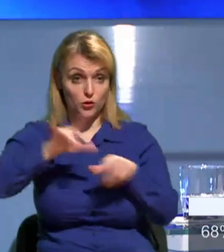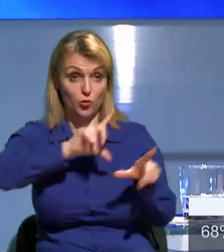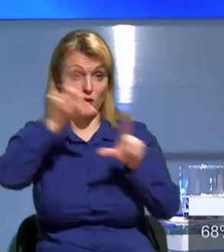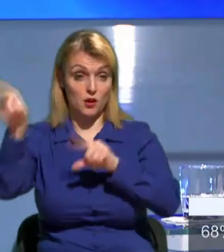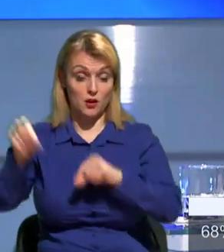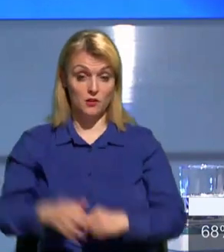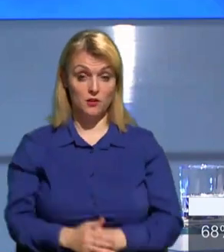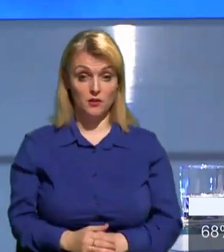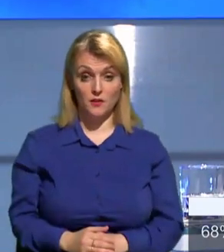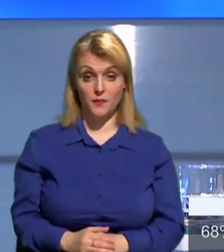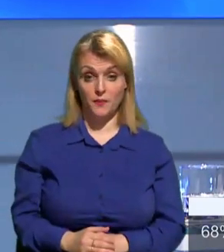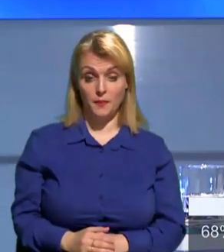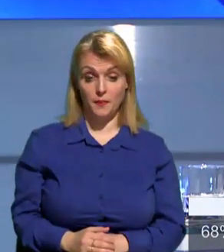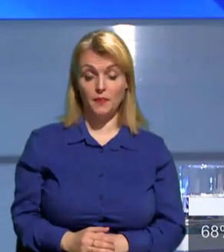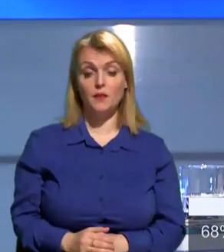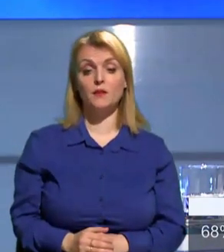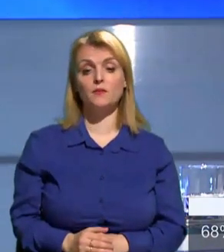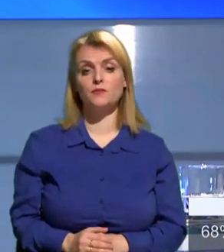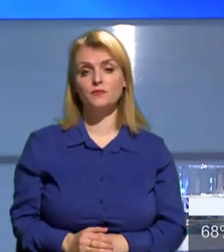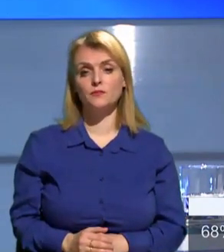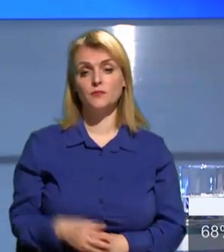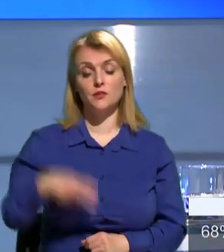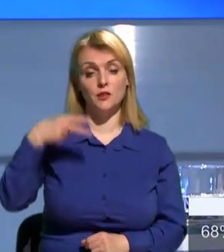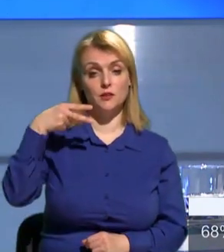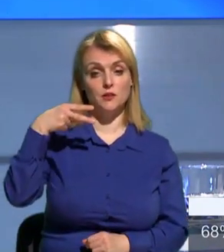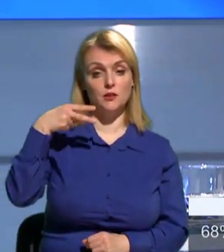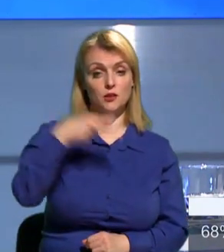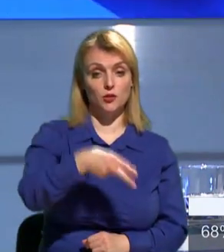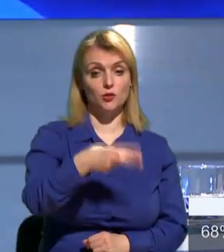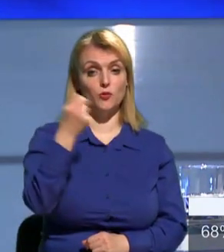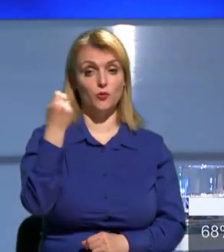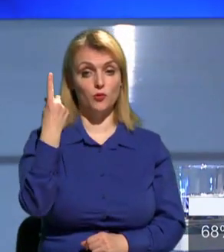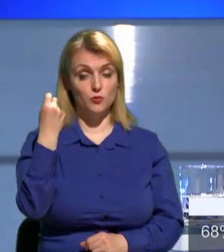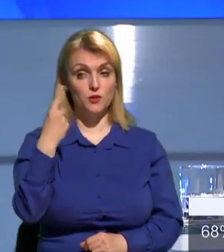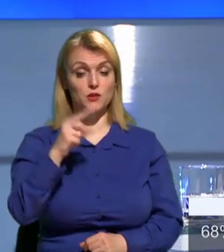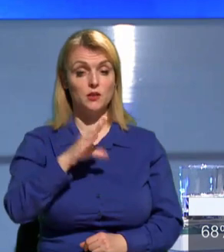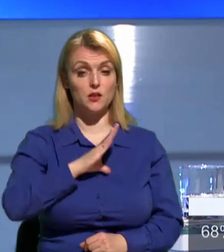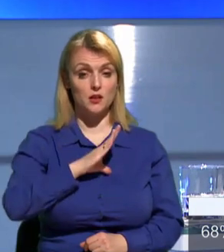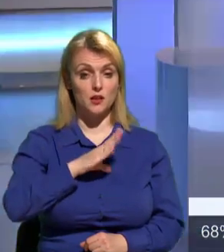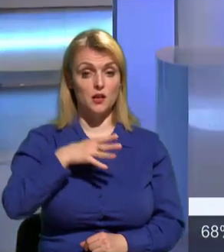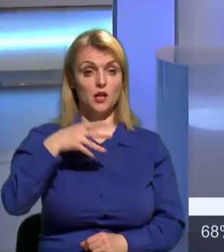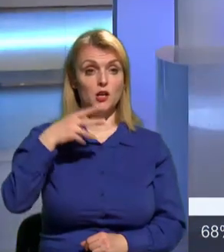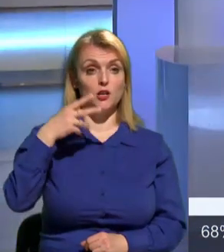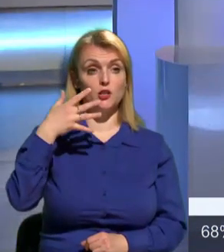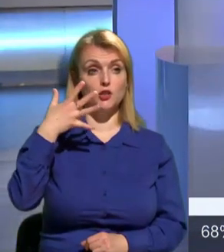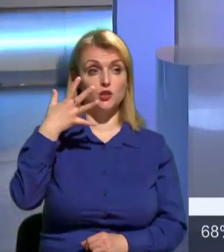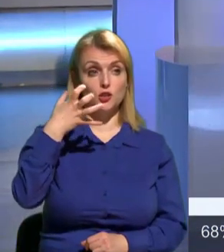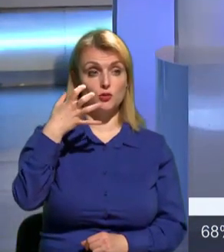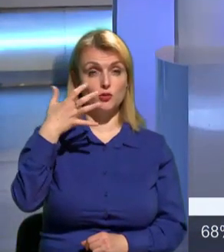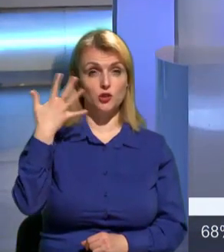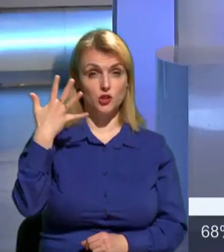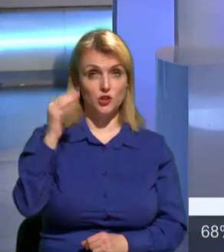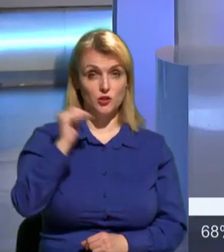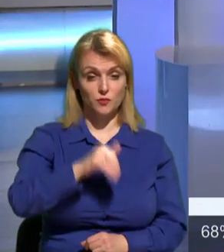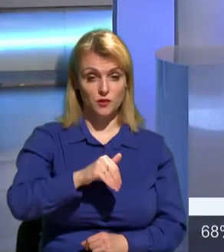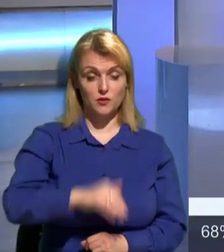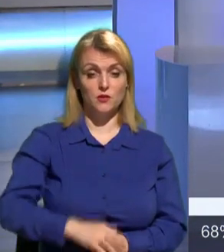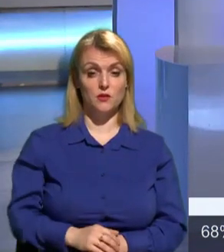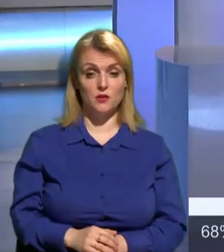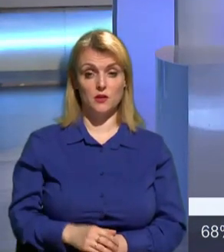din alte state, cât se află în afara țării. În 2011 erau 505.000, în 2014